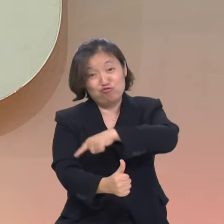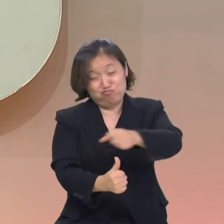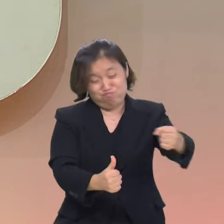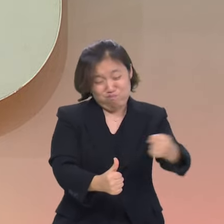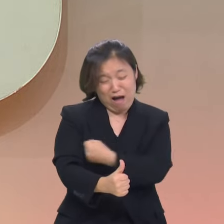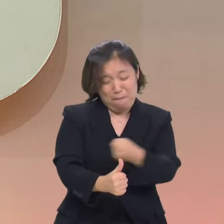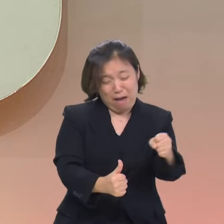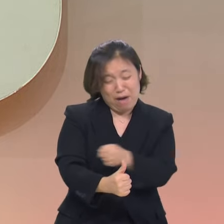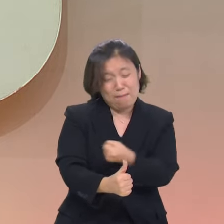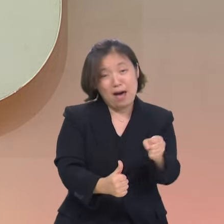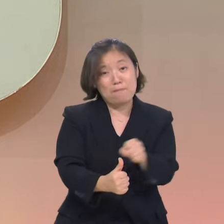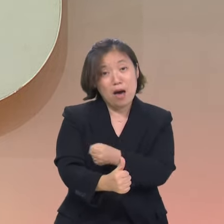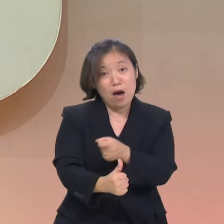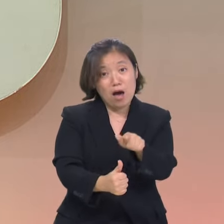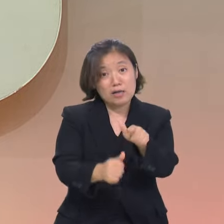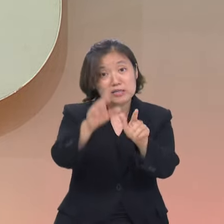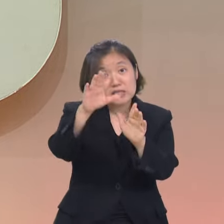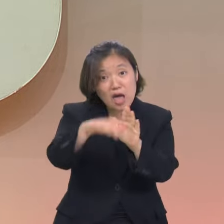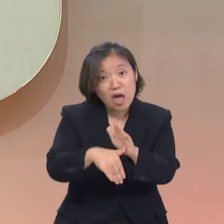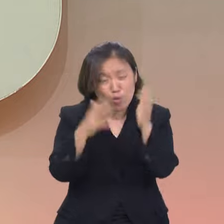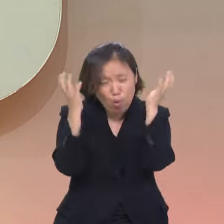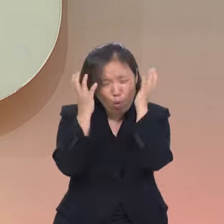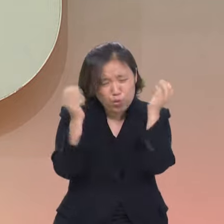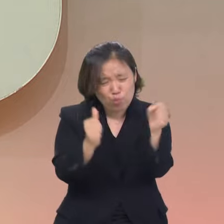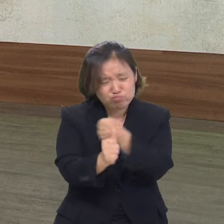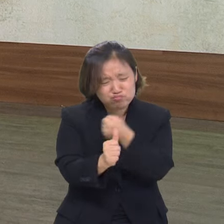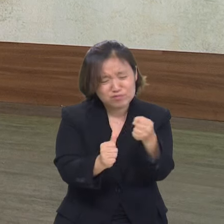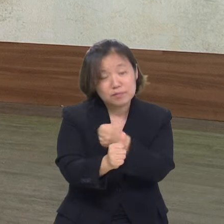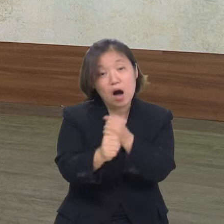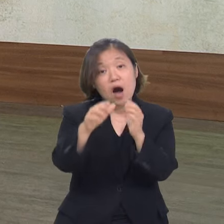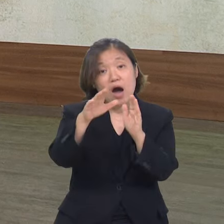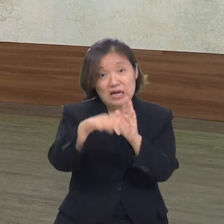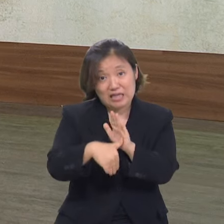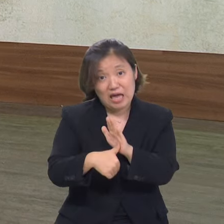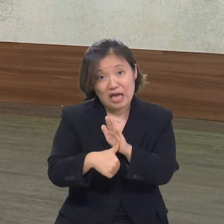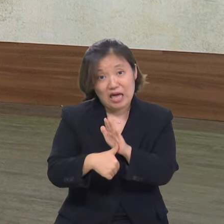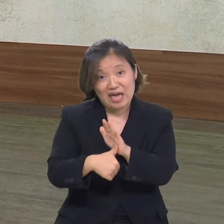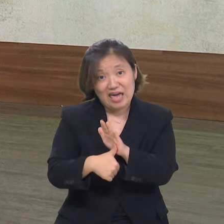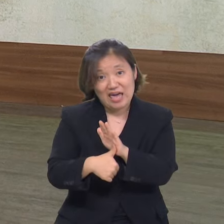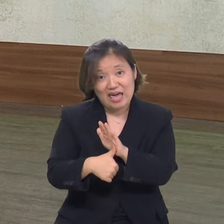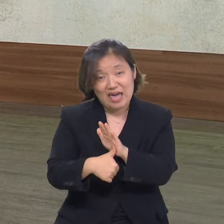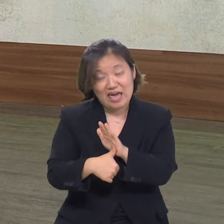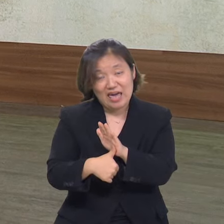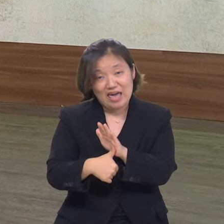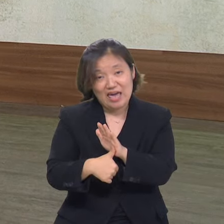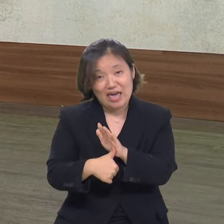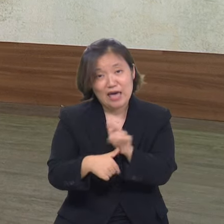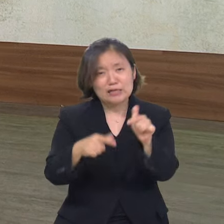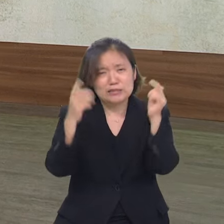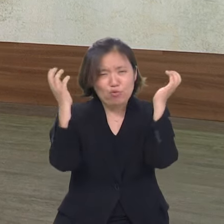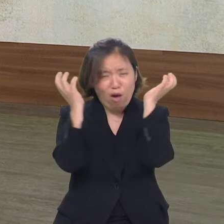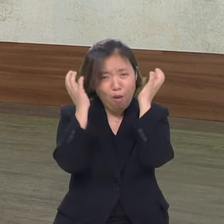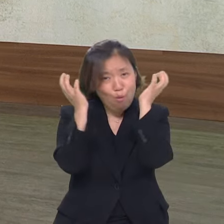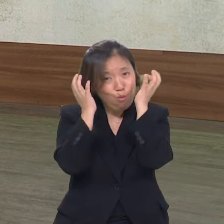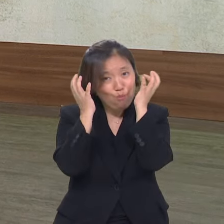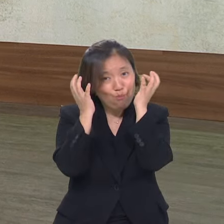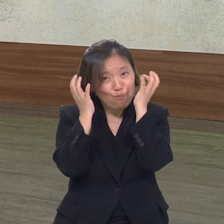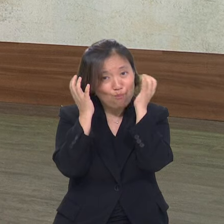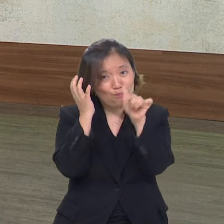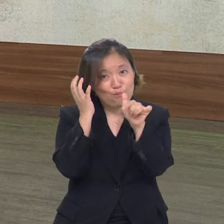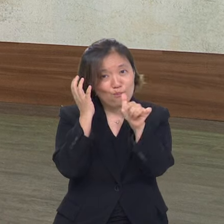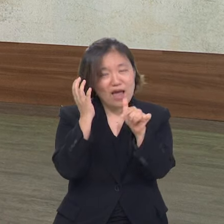기둥에 묶여서 온갖 고난을 당했을 때에도 그 젊은 스님의 그 고통과 괴로움은